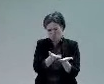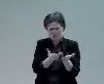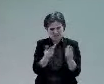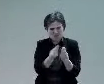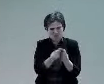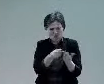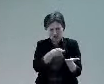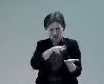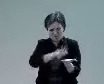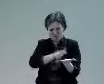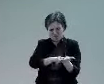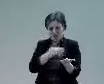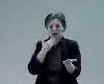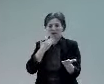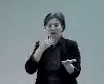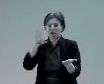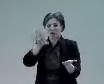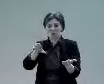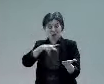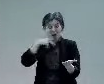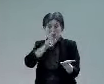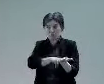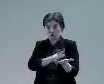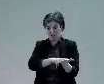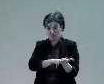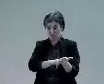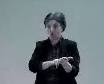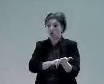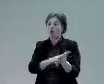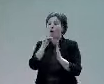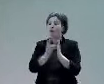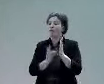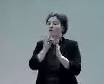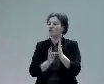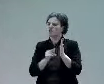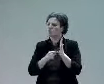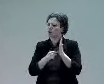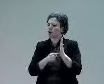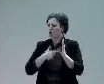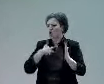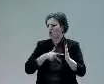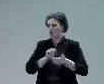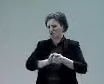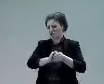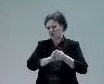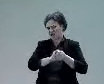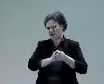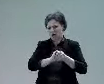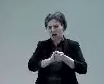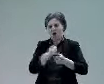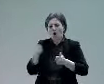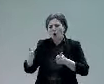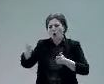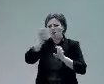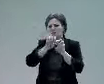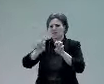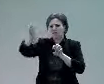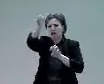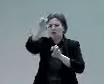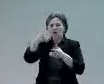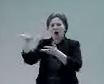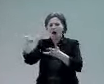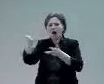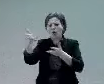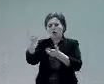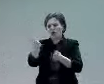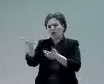fatto approvare dal Parlamento europeo per stabilire il principio di solidarietà e che ogni paese europeo deve fare la propria parte sull'accoglienza.